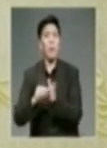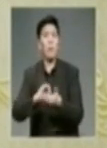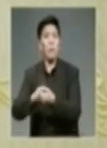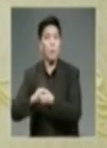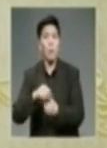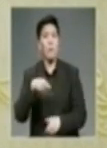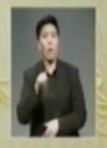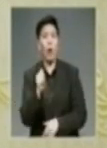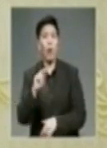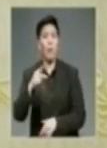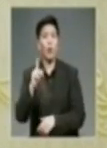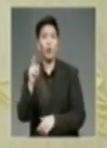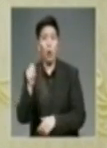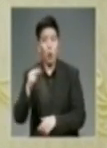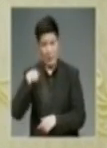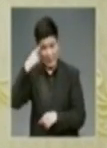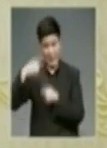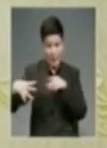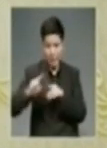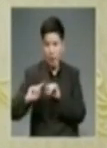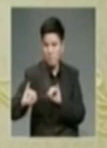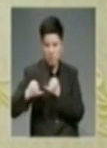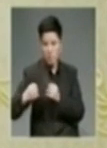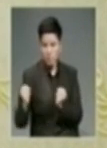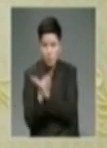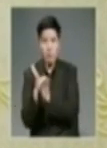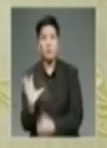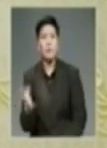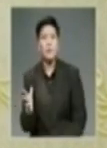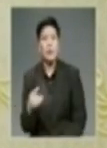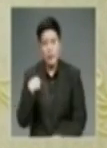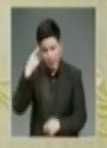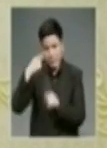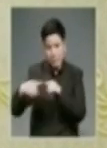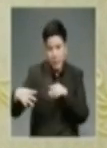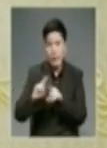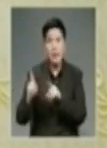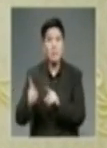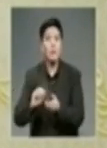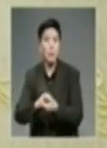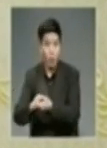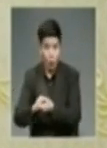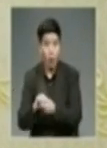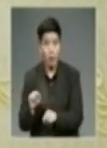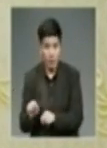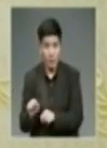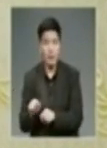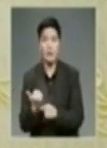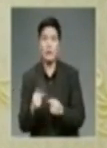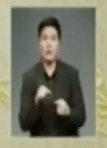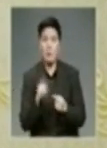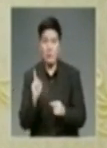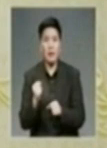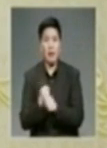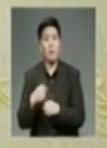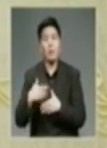จะความคิดไม่เหมือนกันก็ไม่ขัดแย้งไม่มาต่อตีกันเขาเรียกว่าการปรองดองนะเพราะนั้นมันเป็นกิจกรรมต่อ